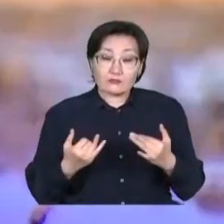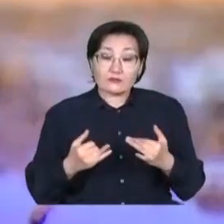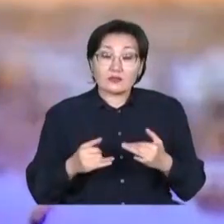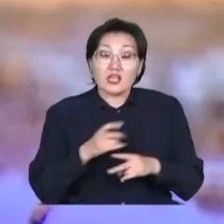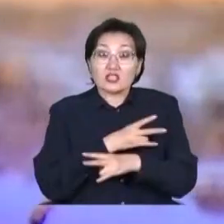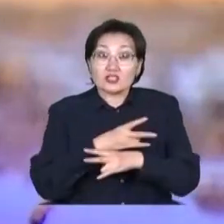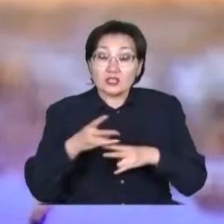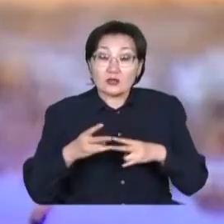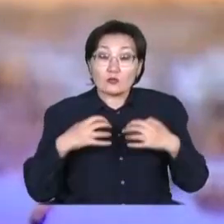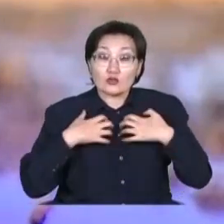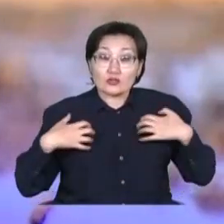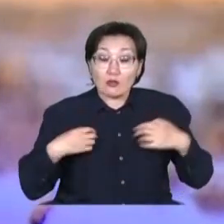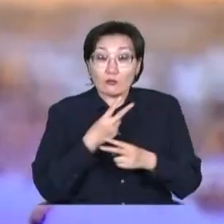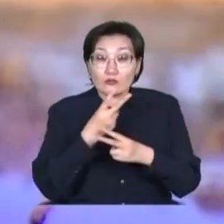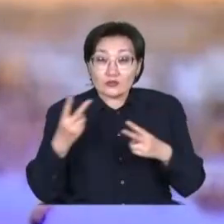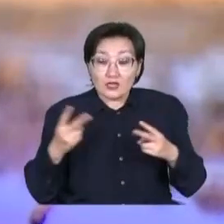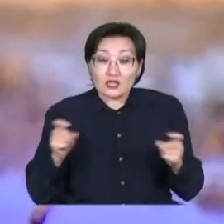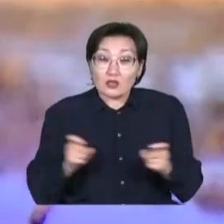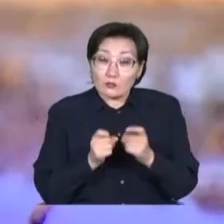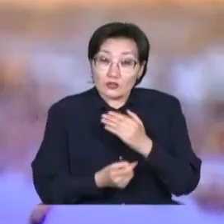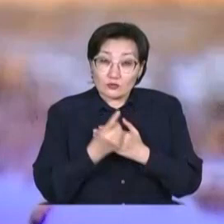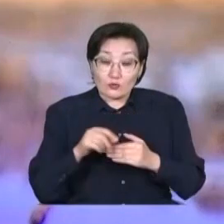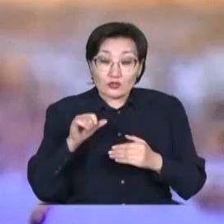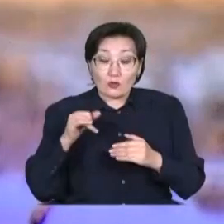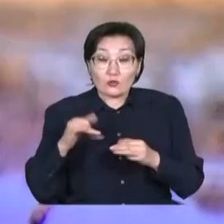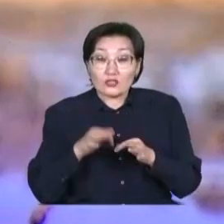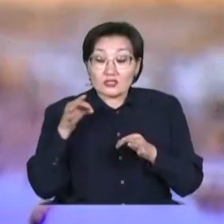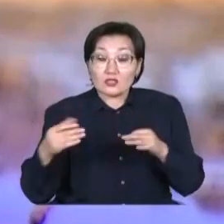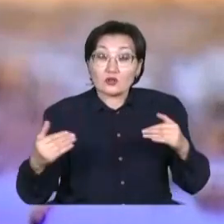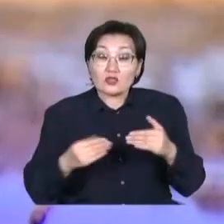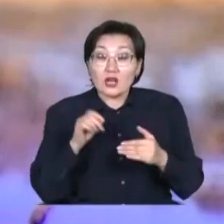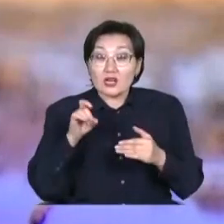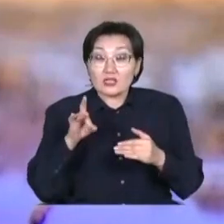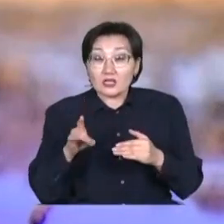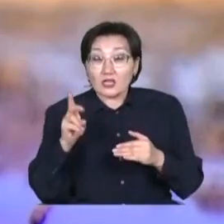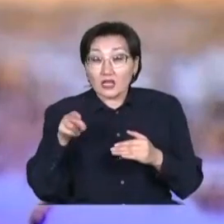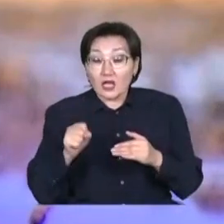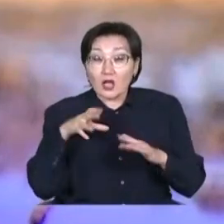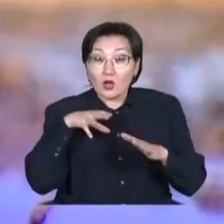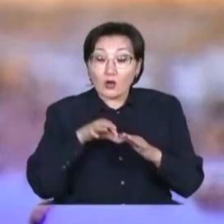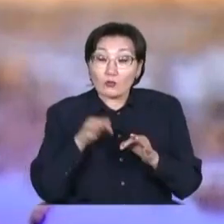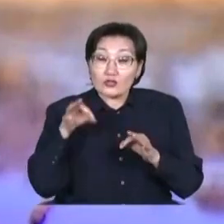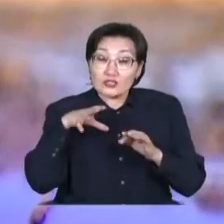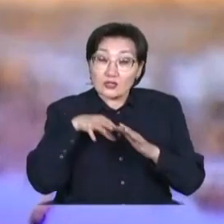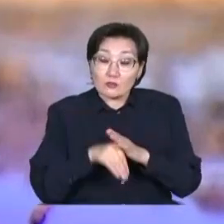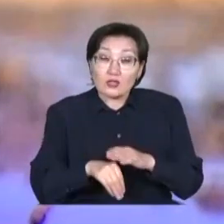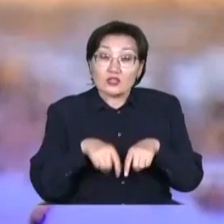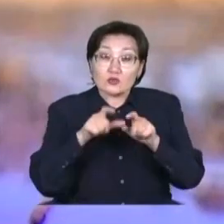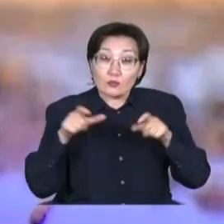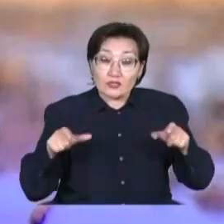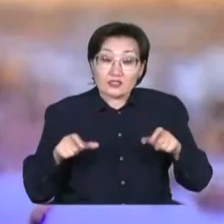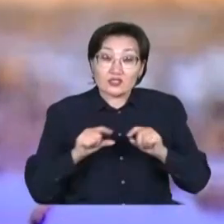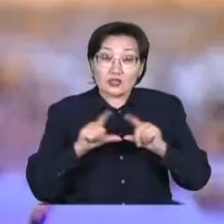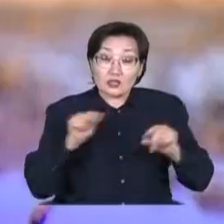Қырылып жатқан кейікті көріп кекілжін туған. Ұлытау облысының Жаңарқа ауданына қарасты Қызылжар кентінде тұрғындар мен